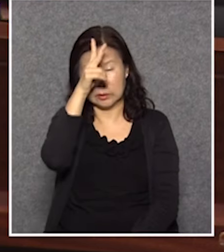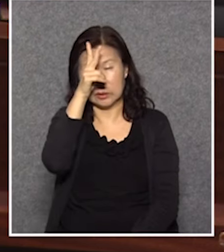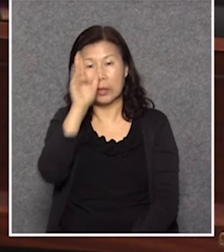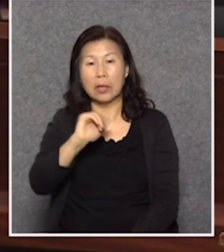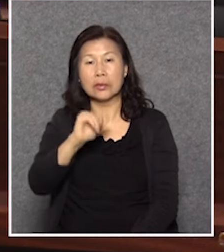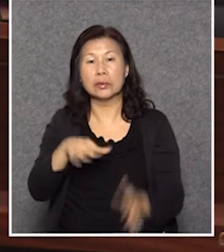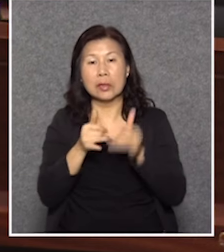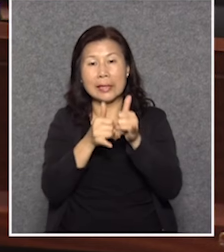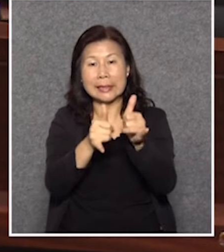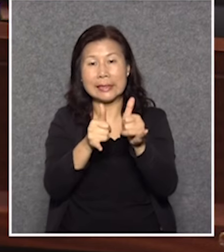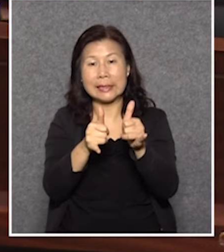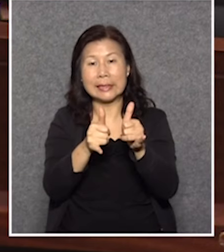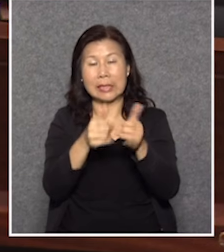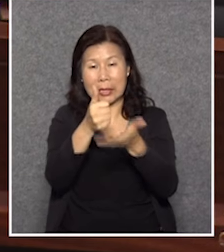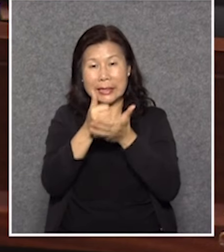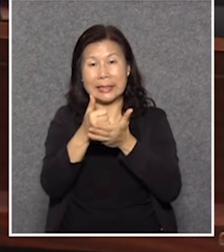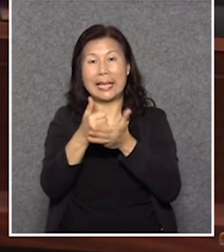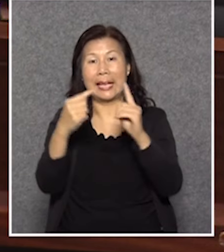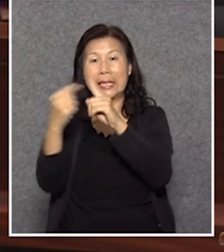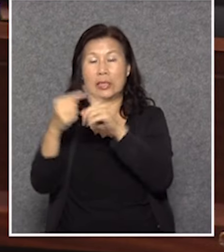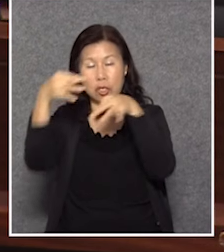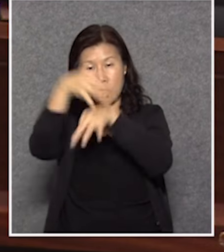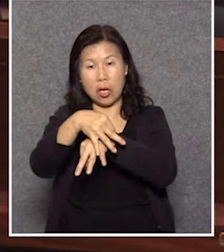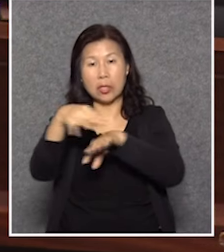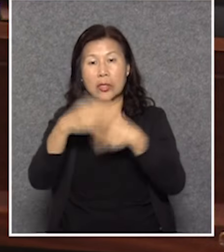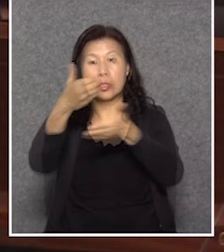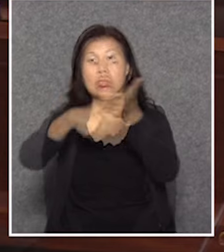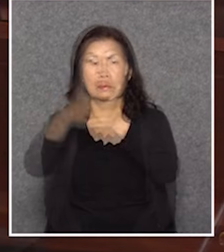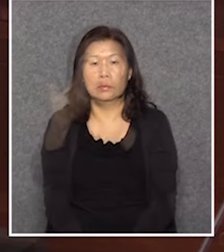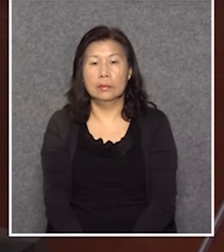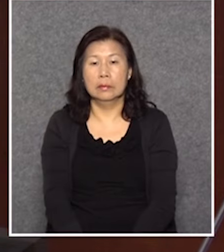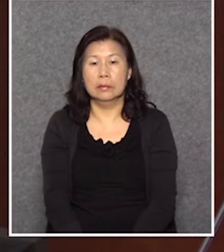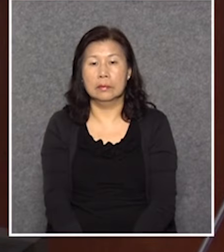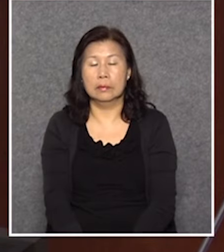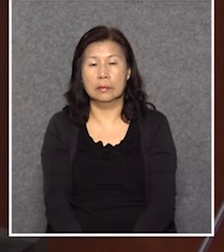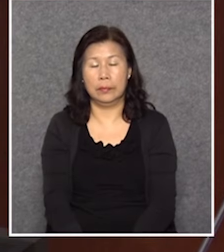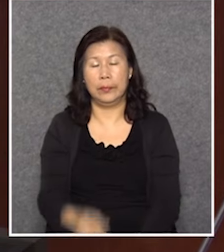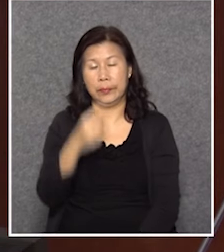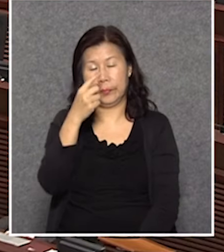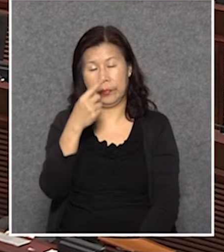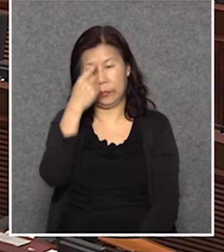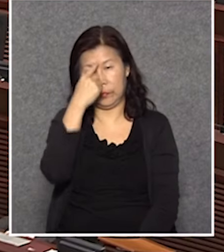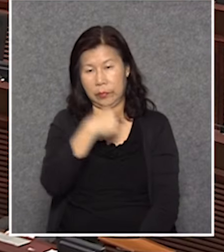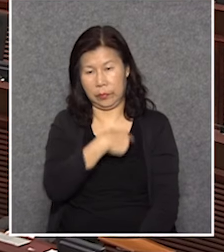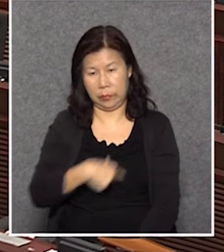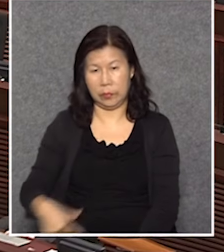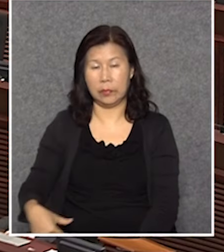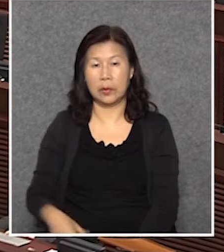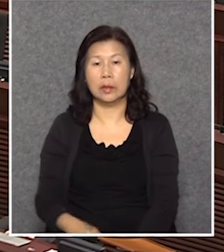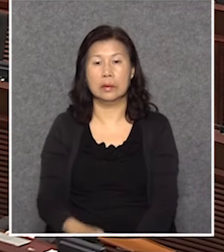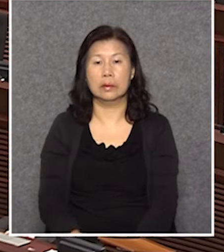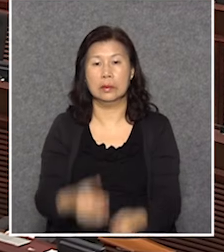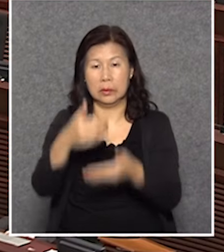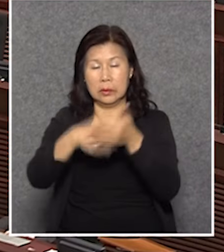唔使跟僱員合約，中意削幾多就削幾多，簡直無稽。 梁國雄議員， 多謝。我就認為減